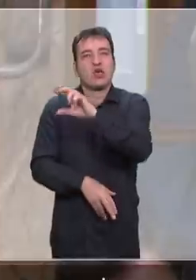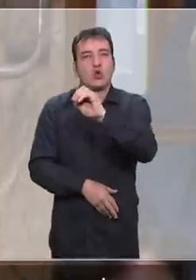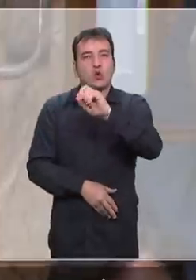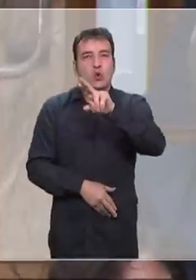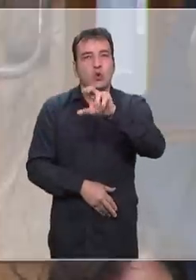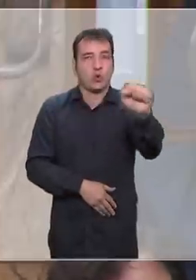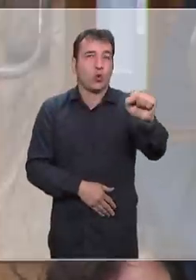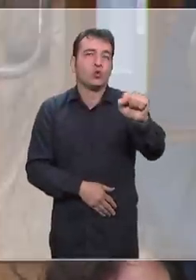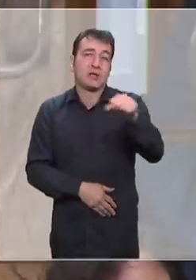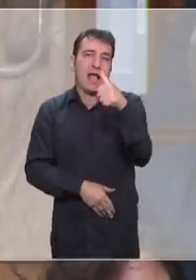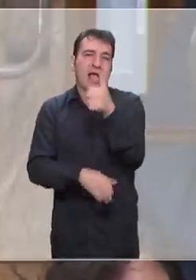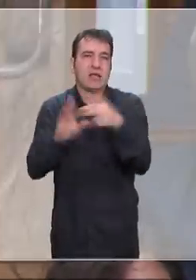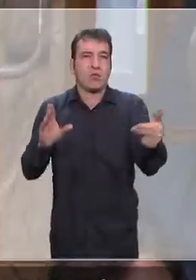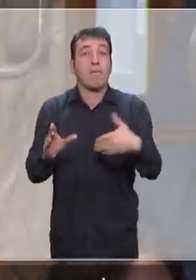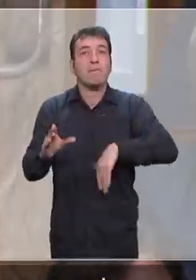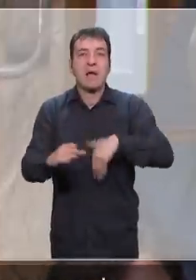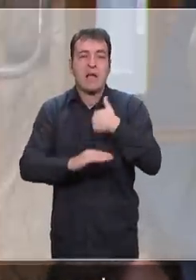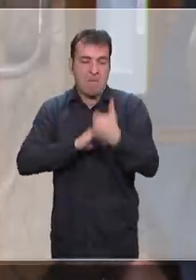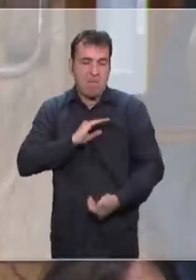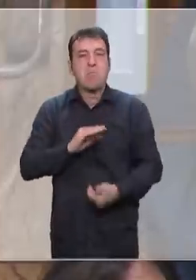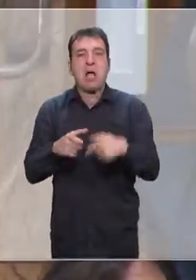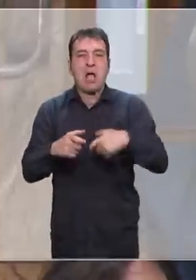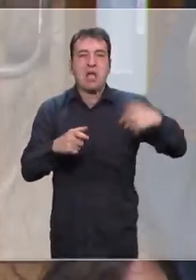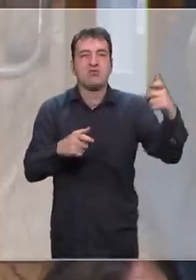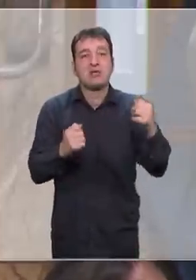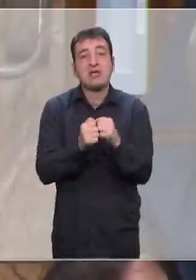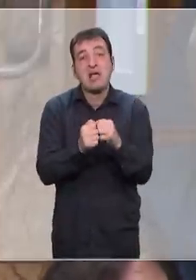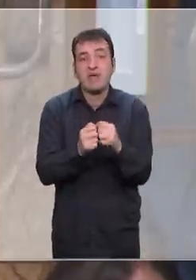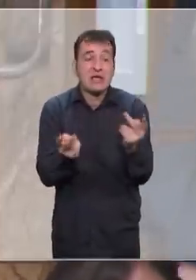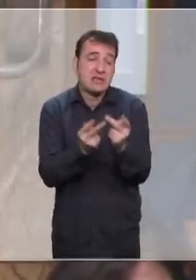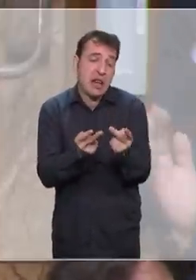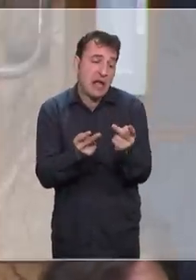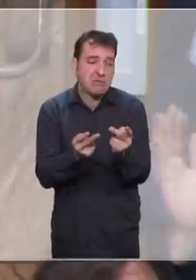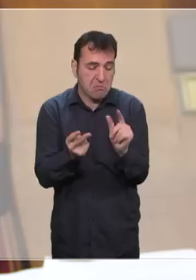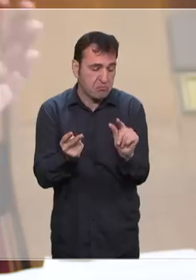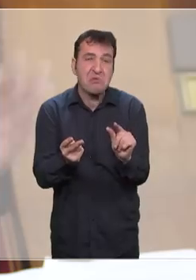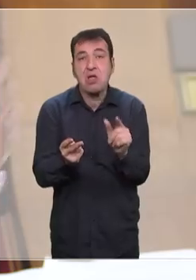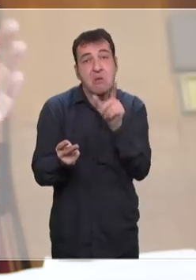du pain industriel assaisonné, avec 3 morceaux de salade et 2 miettes de poulet.